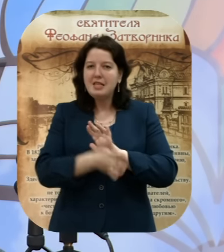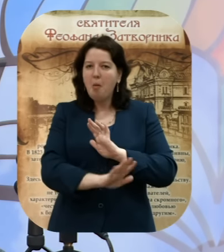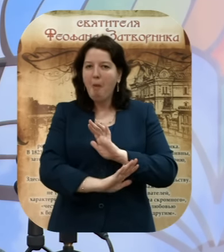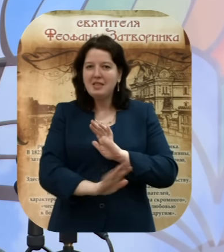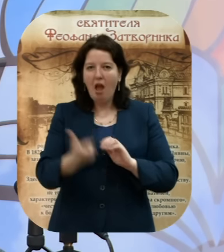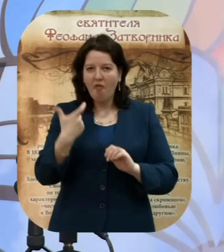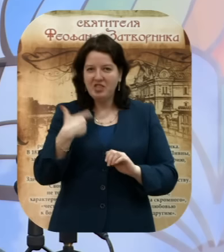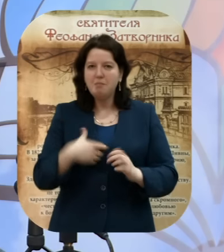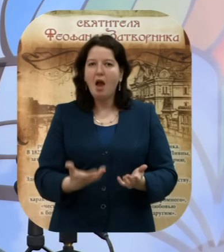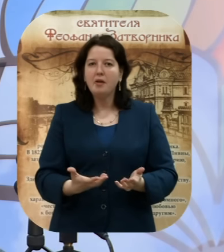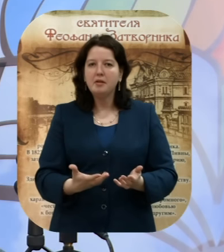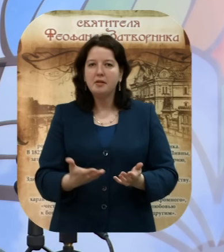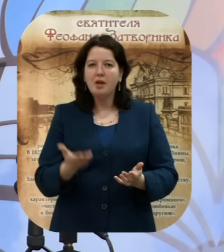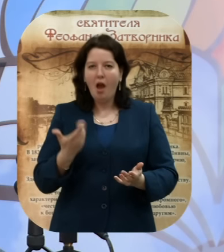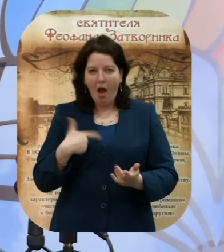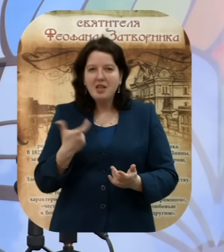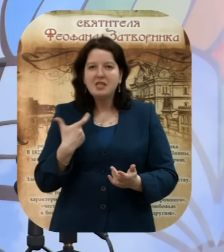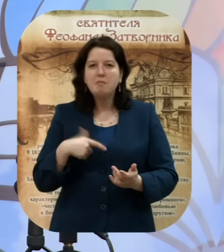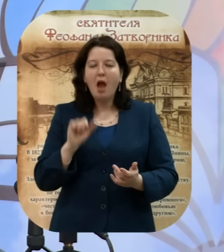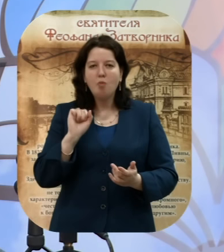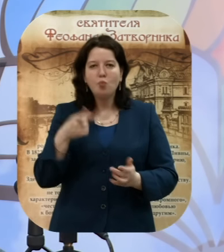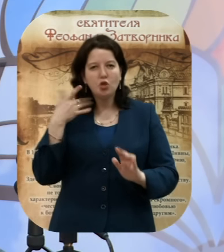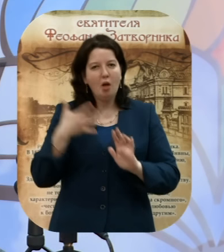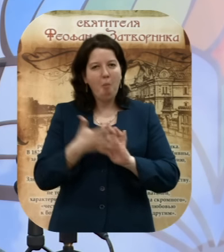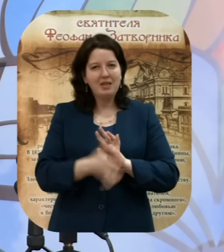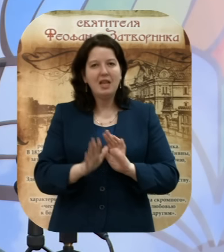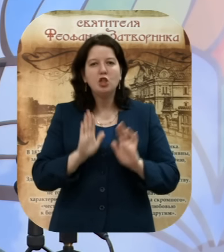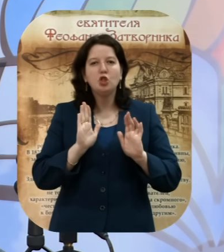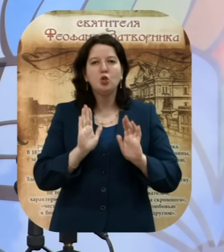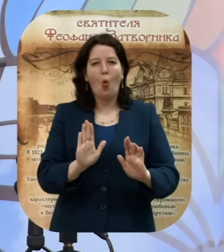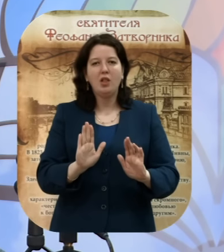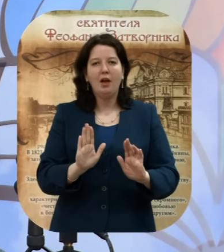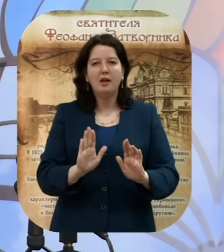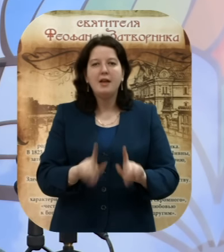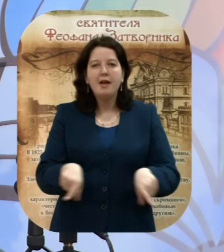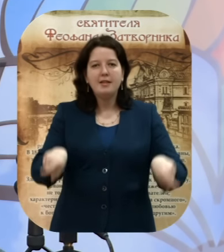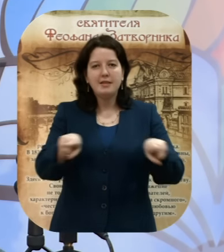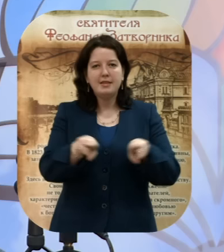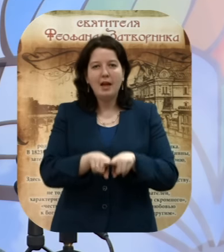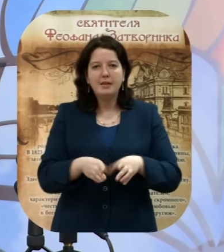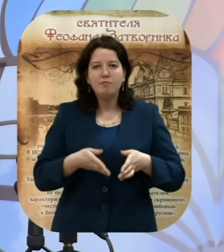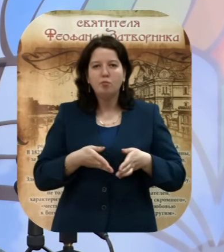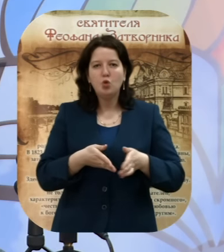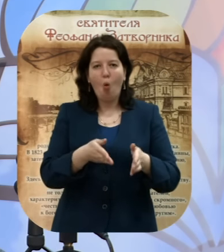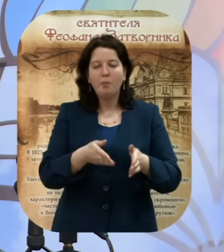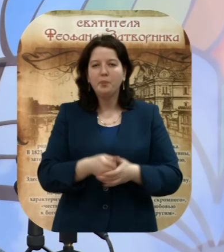себя. А себя можно познать только таким путем.